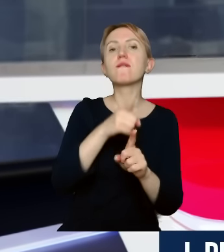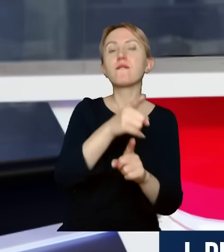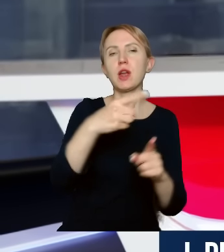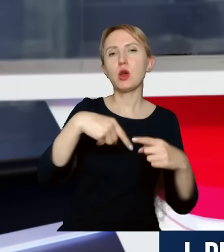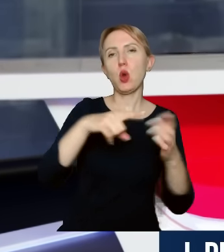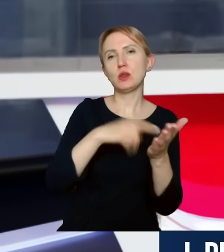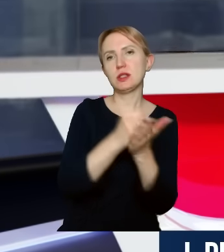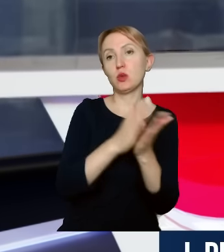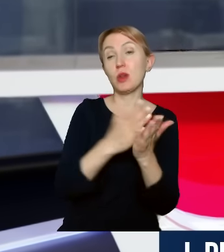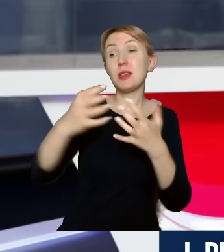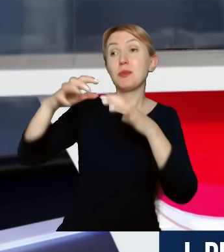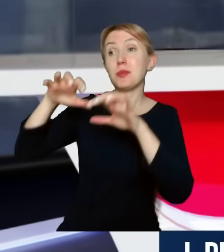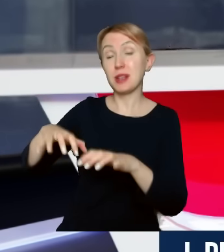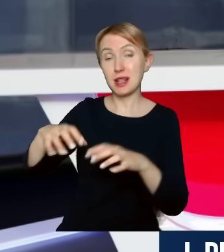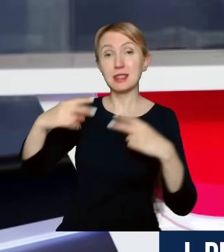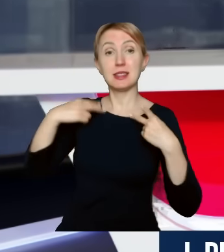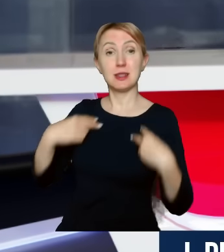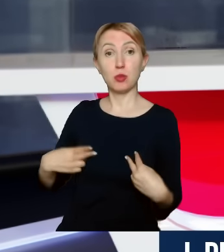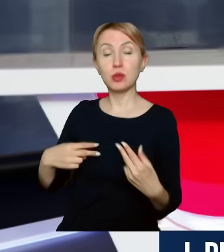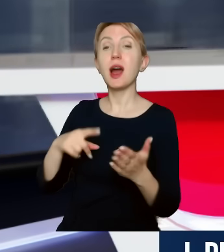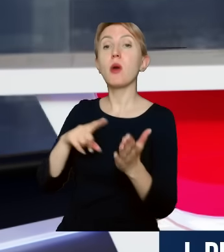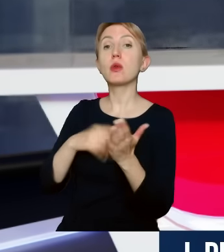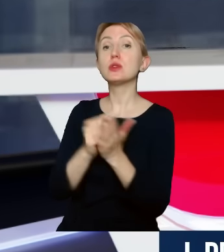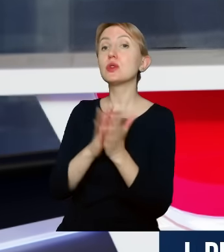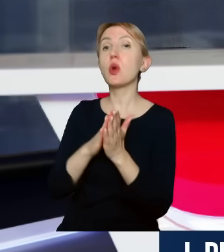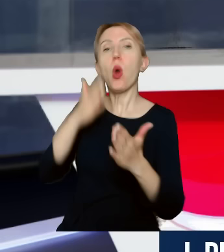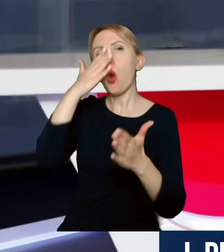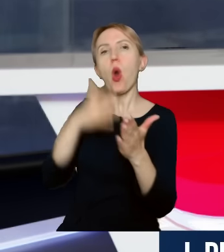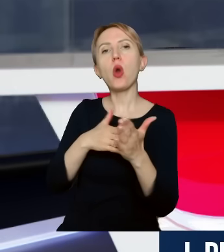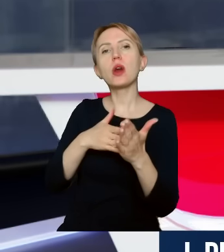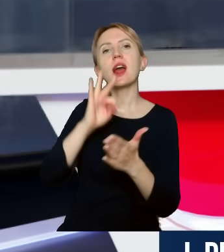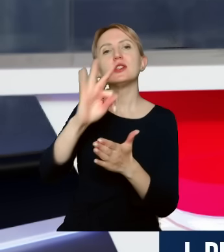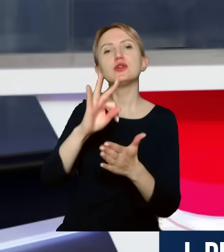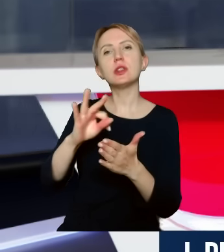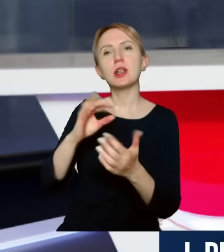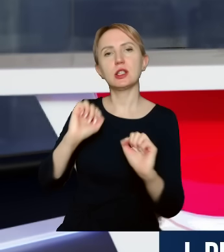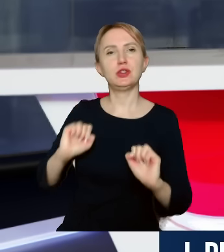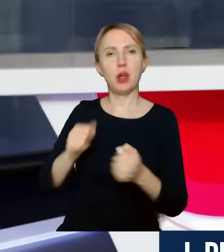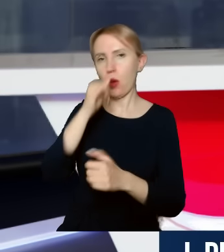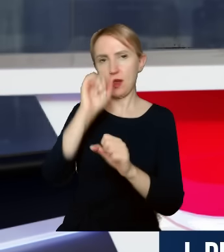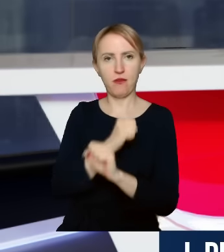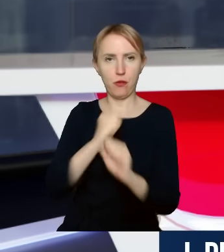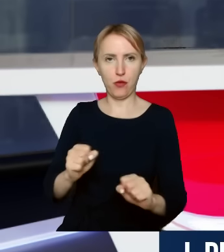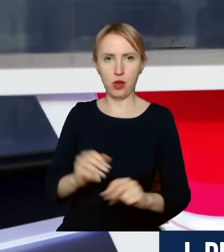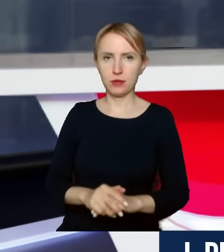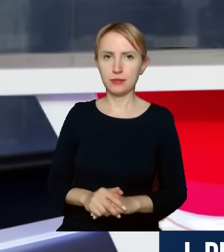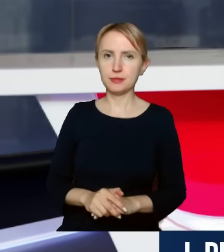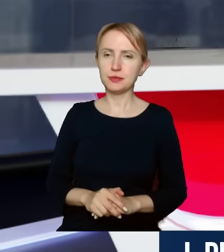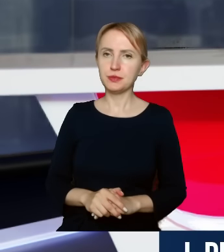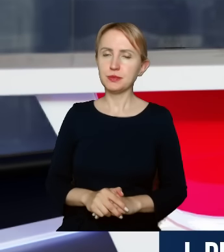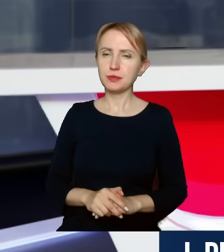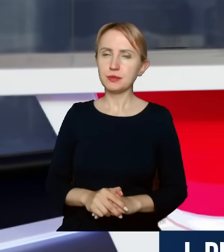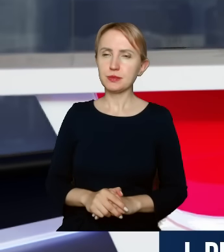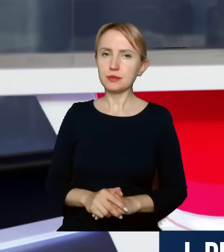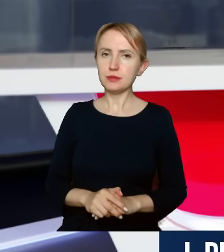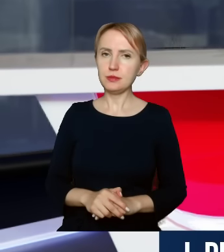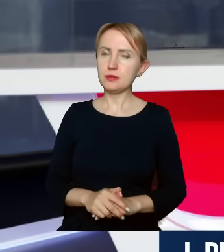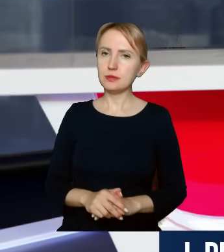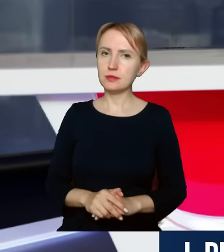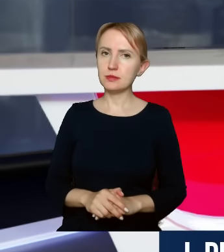prezes Trybunału Konstytucyjnego ograniczać jego funkcjonowanie. I tak to wygląda. Więc jakby